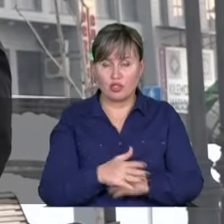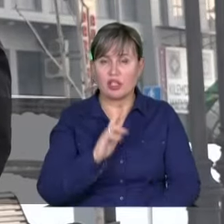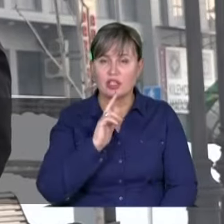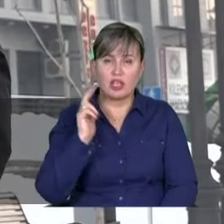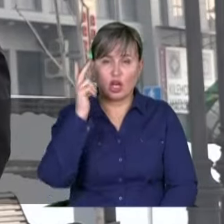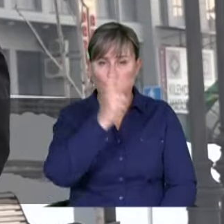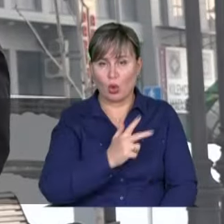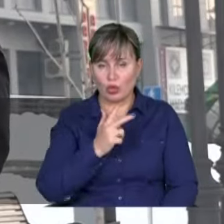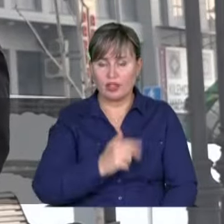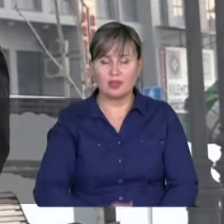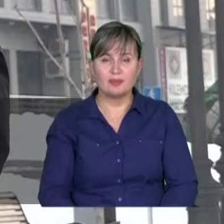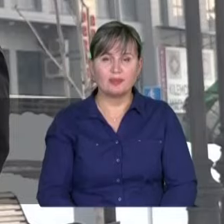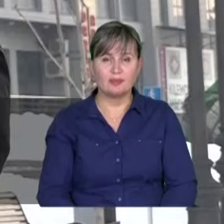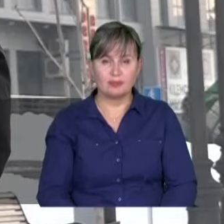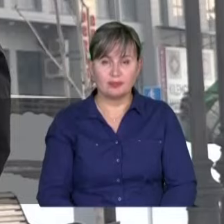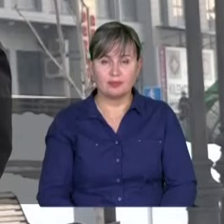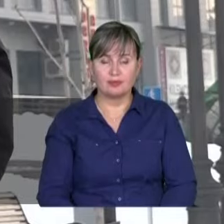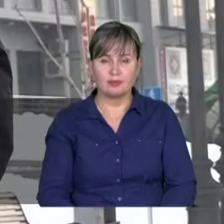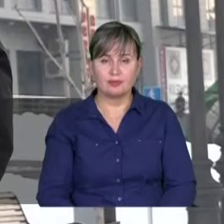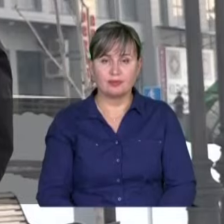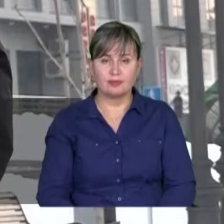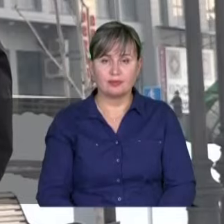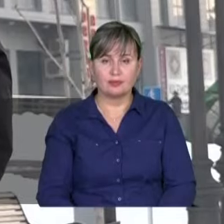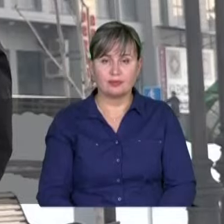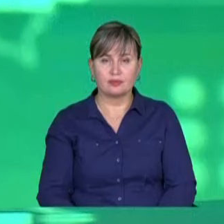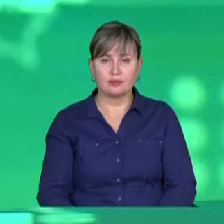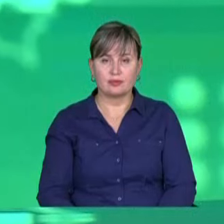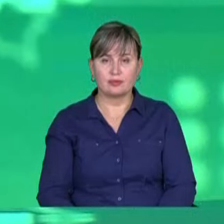3 года. Рустам Аралбаев, Гани Калуов, телеканал Алматы.